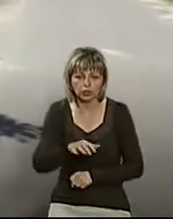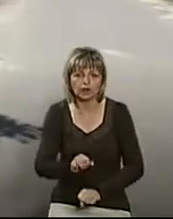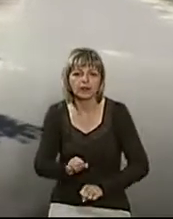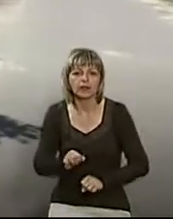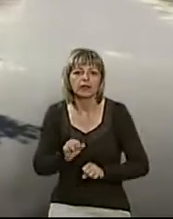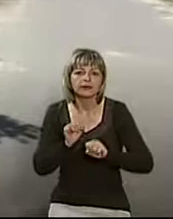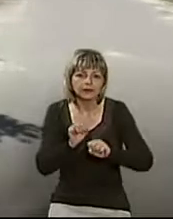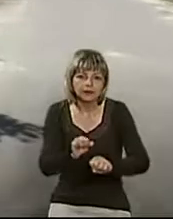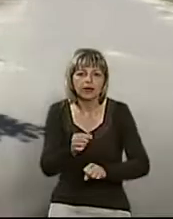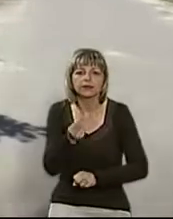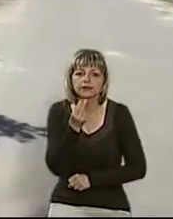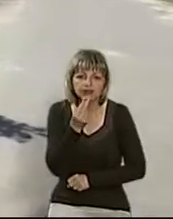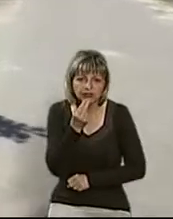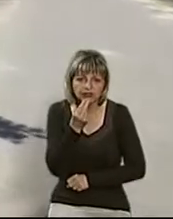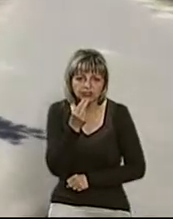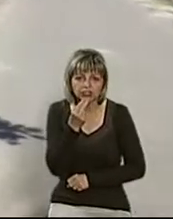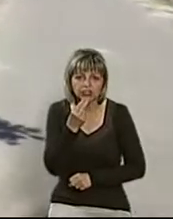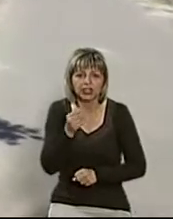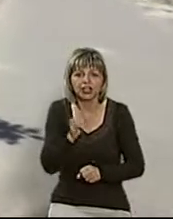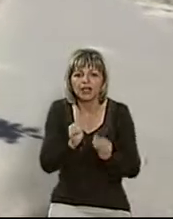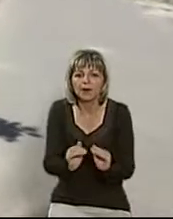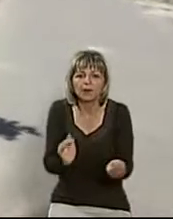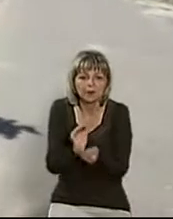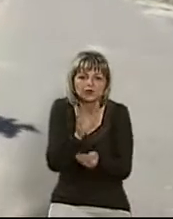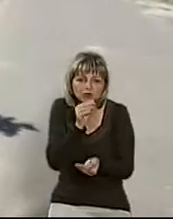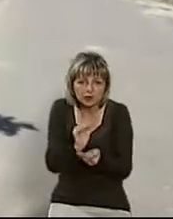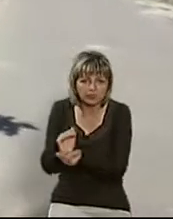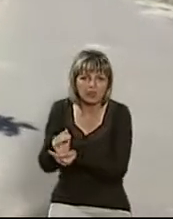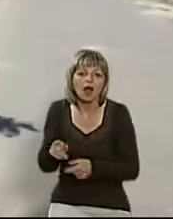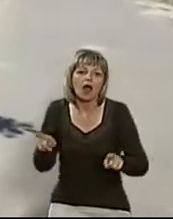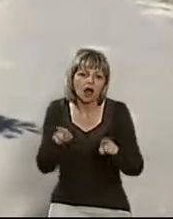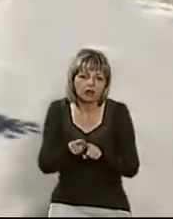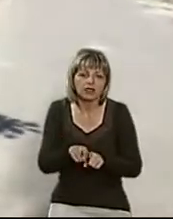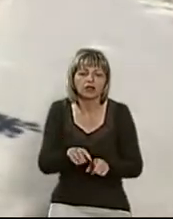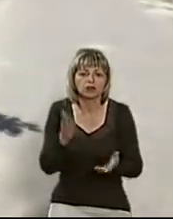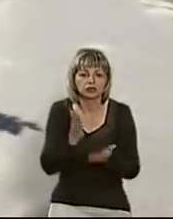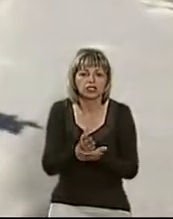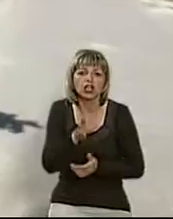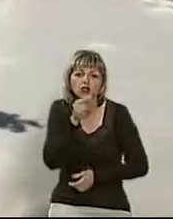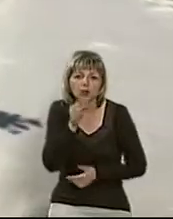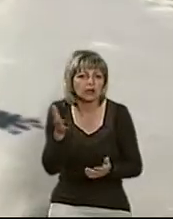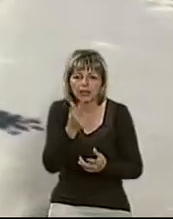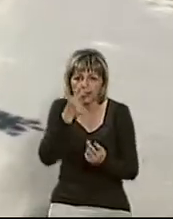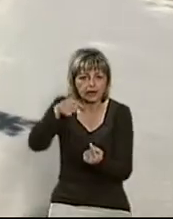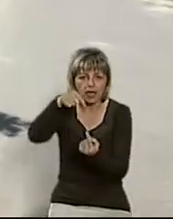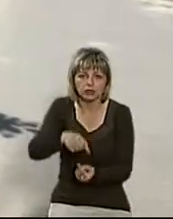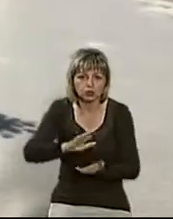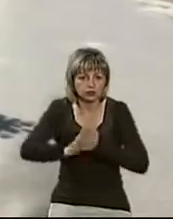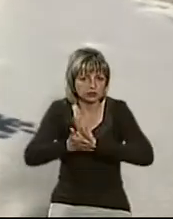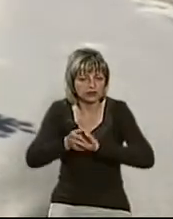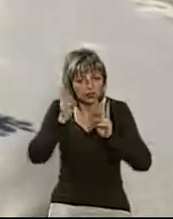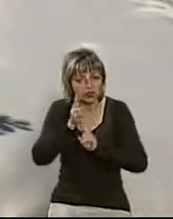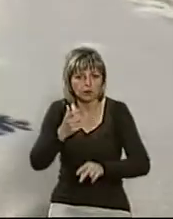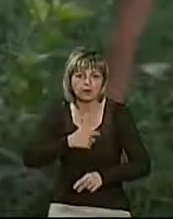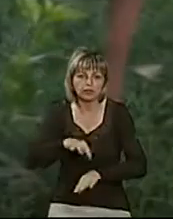захист потомства і захист їжі. Ну і є ще таке поняття, як асоціальні собаки, які просто не соціалізовані, вони не вміють